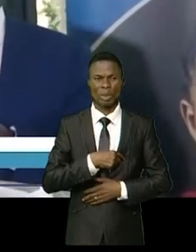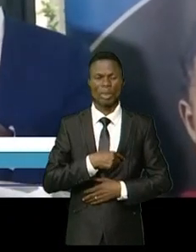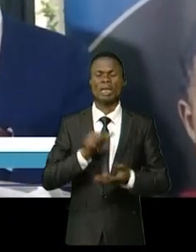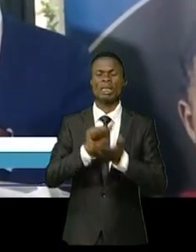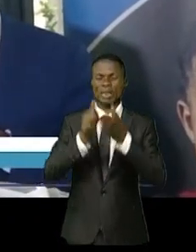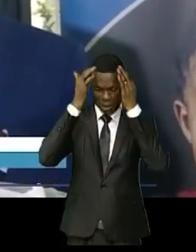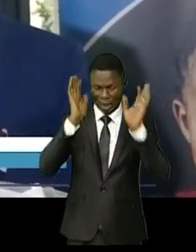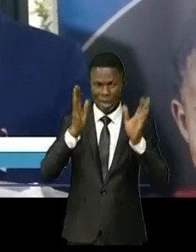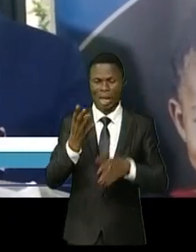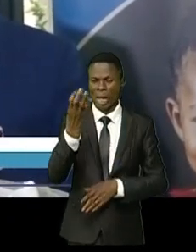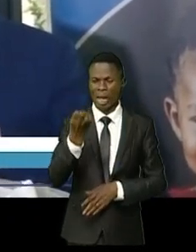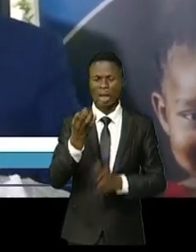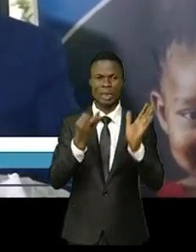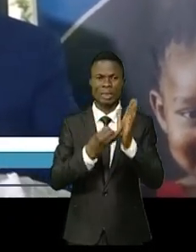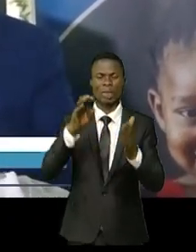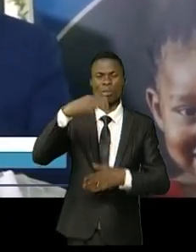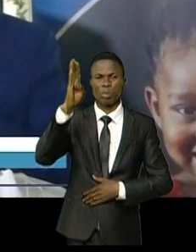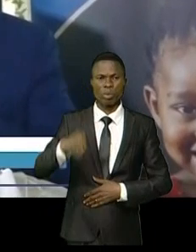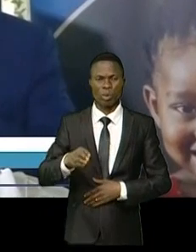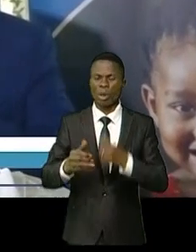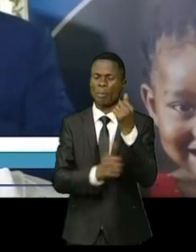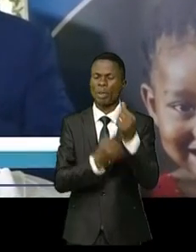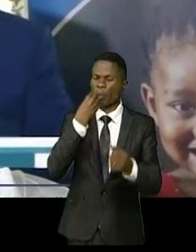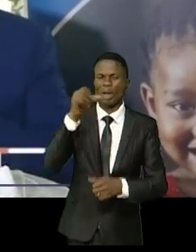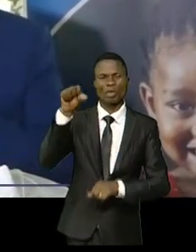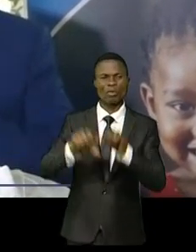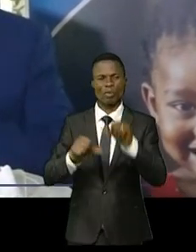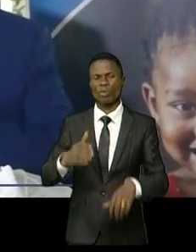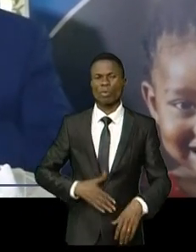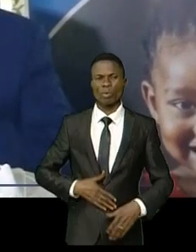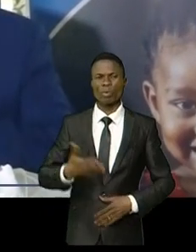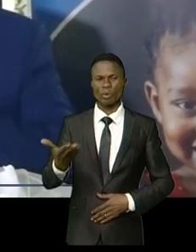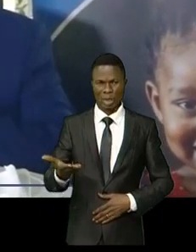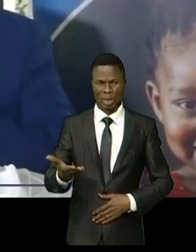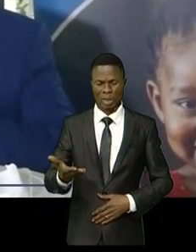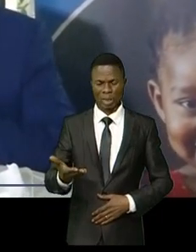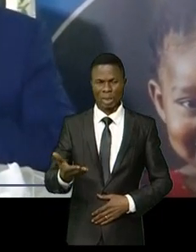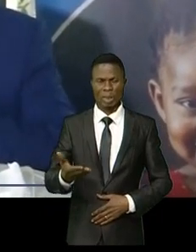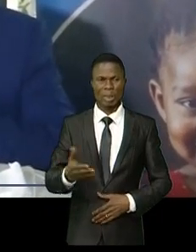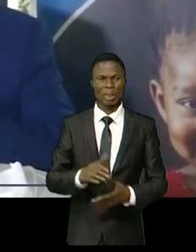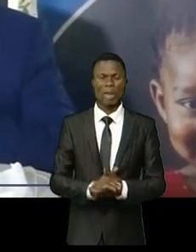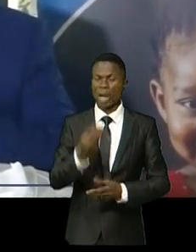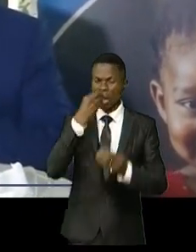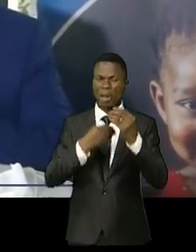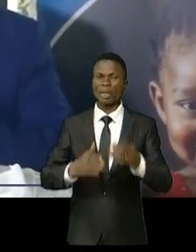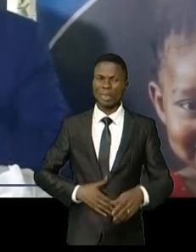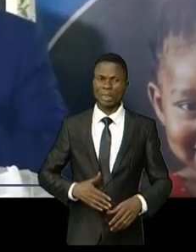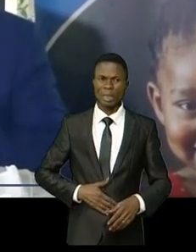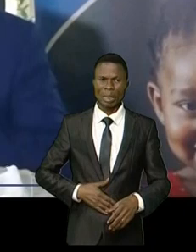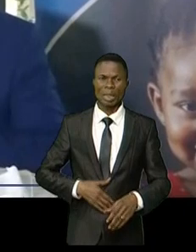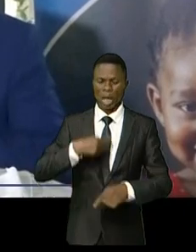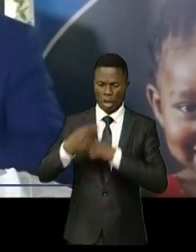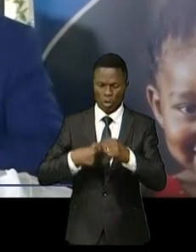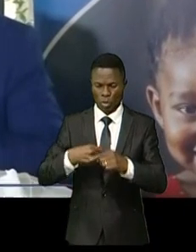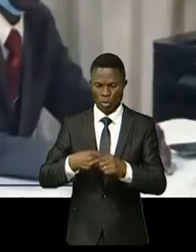grave. 47% de malnutrition chronique. Ça signifie que la malnutrition commence pendant